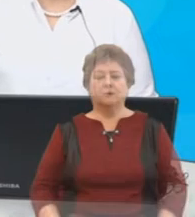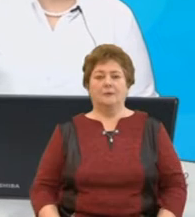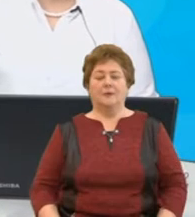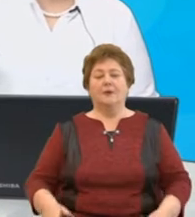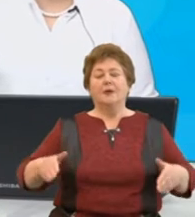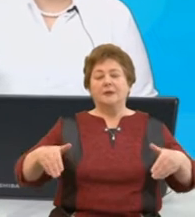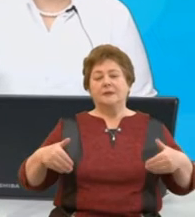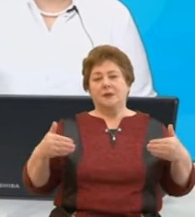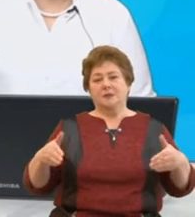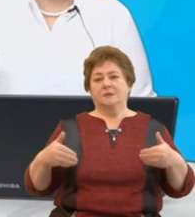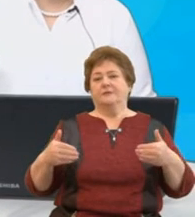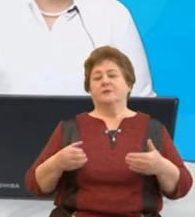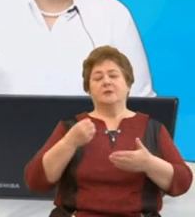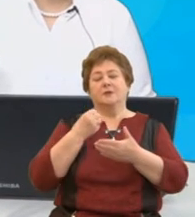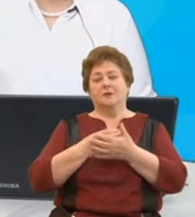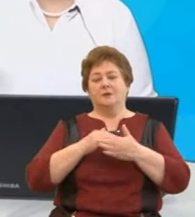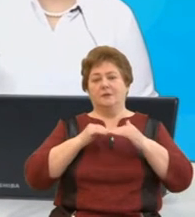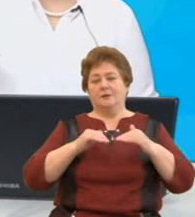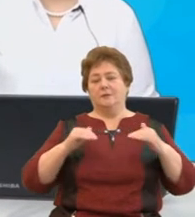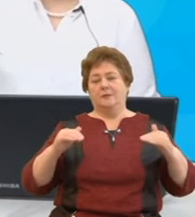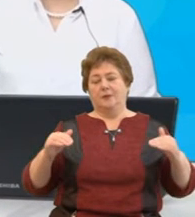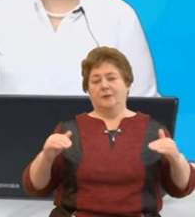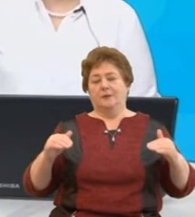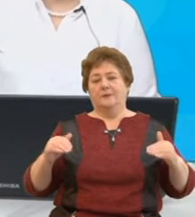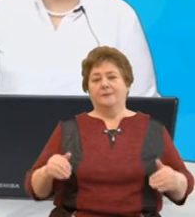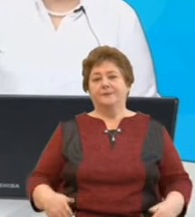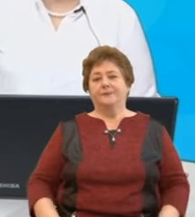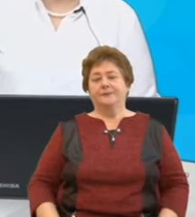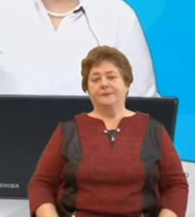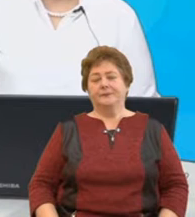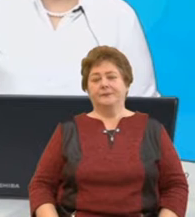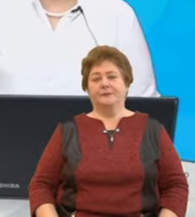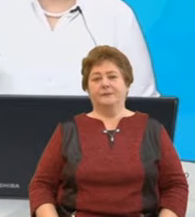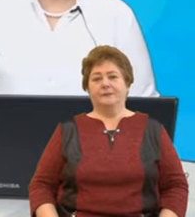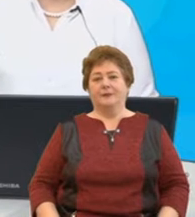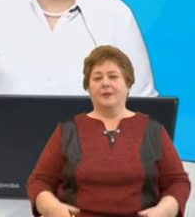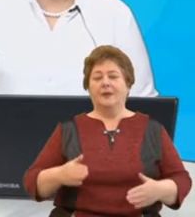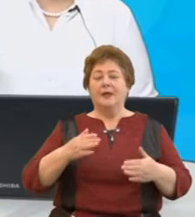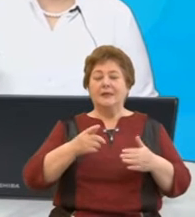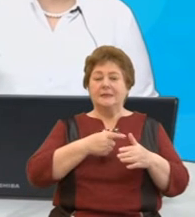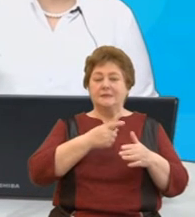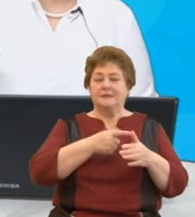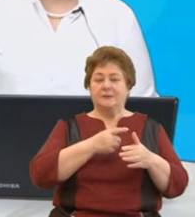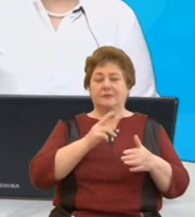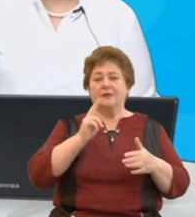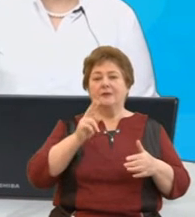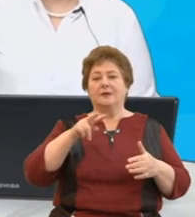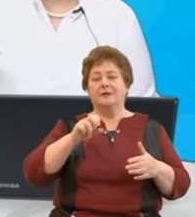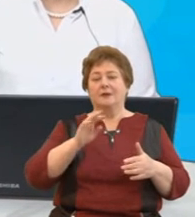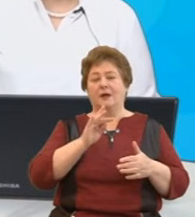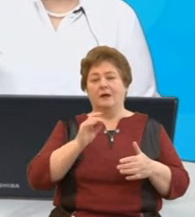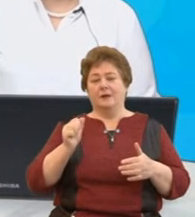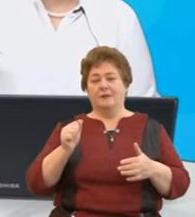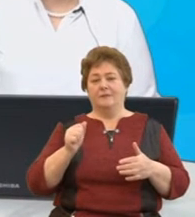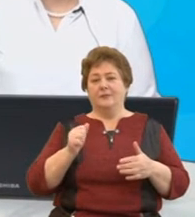здравствуйте дорогие ребята соломат сына орбов дар меня зовут клара чопом веков на